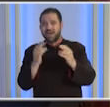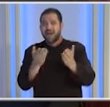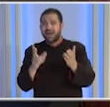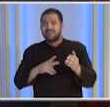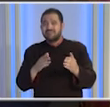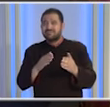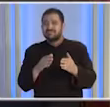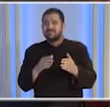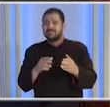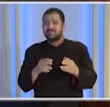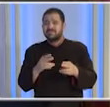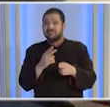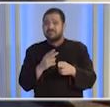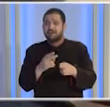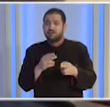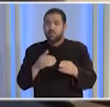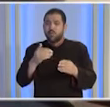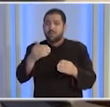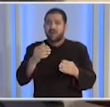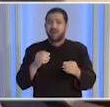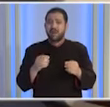avorturilor?